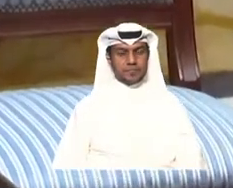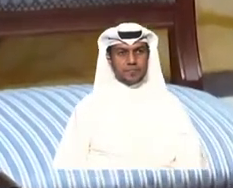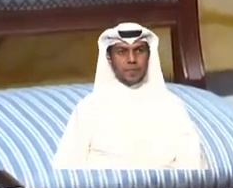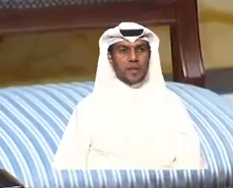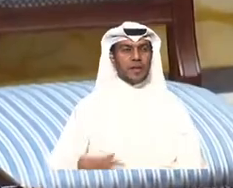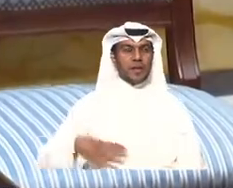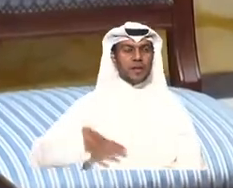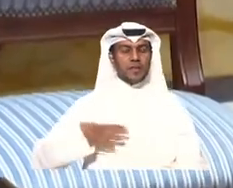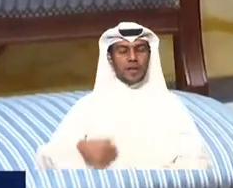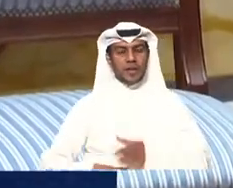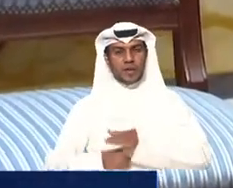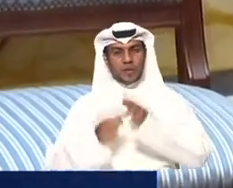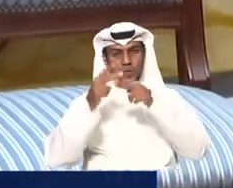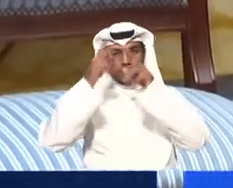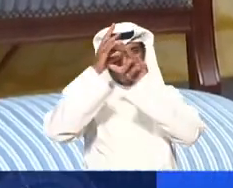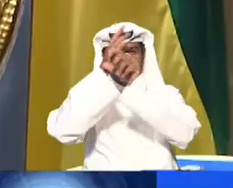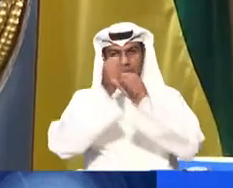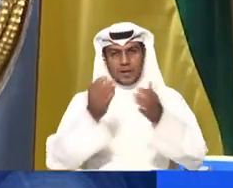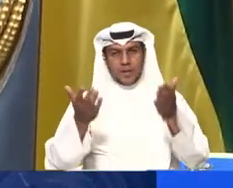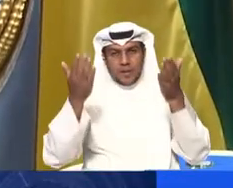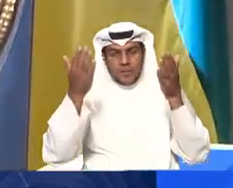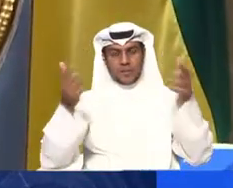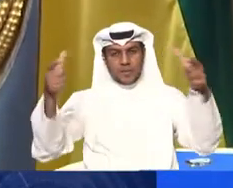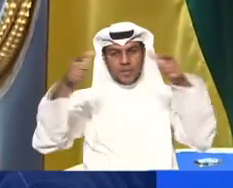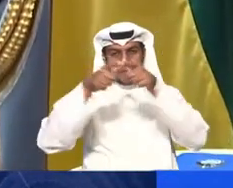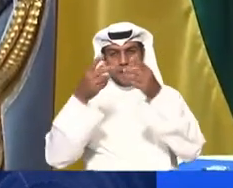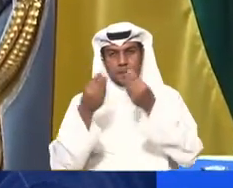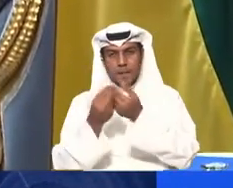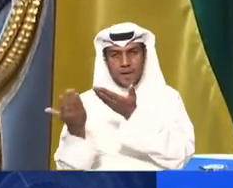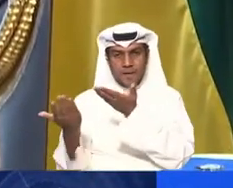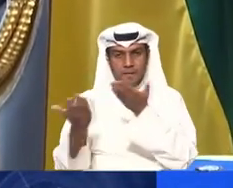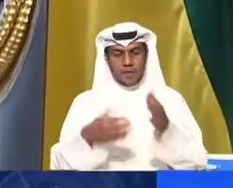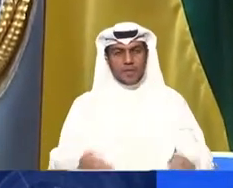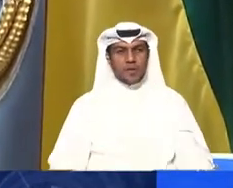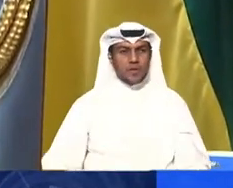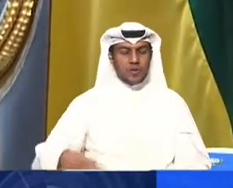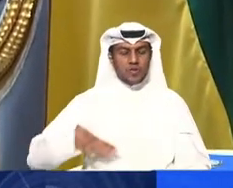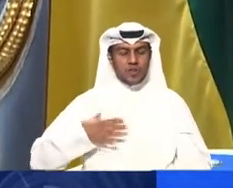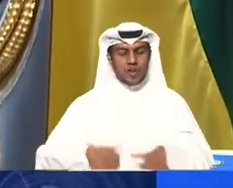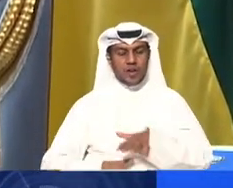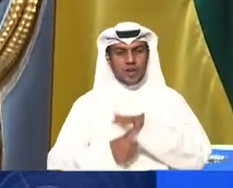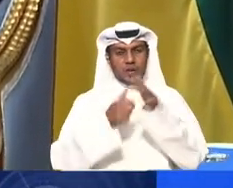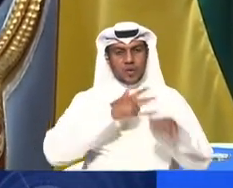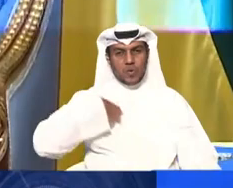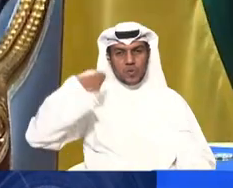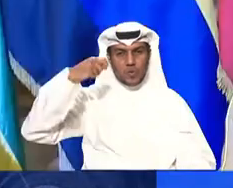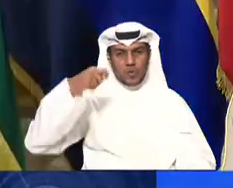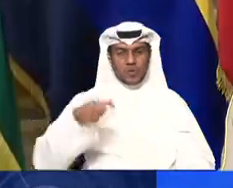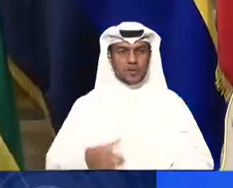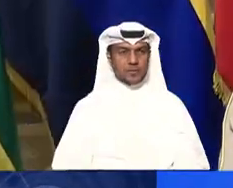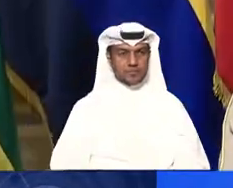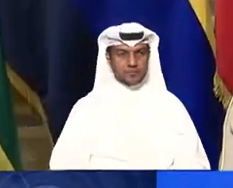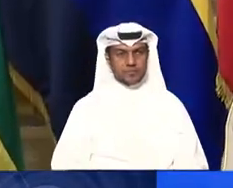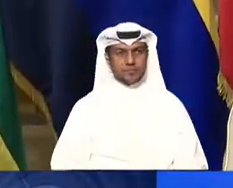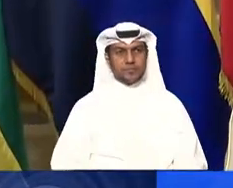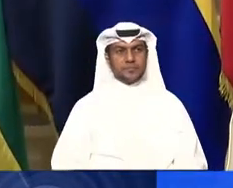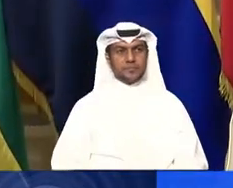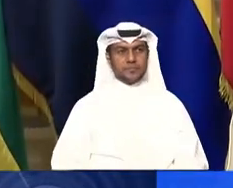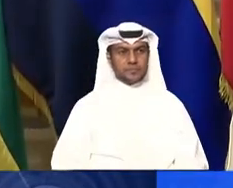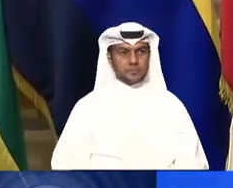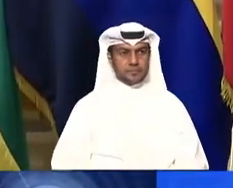واستقبل سمو حفظه الله بقصر بيان صباح اليوم سمو الشيخ صباح خالد الحمد الصباح رئيس مجلس الوزراء.